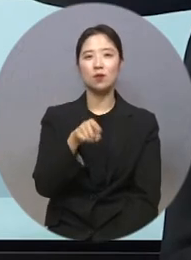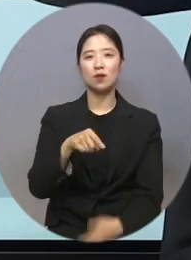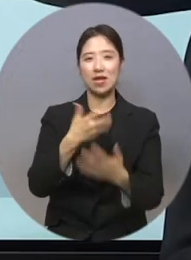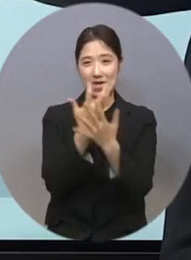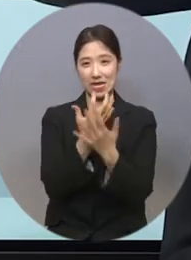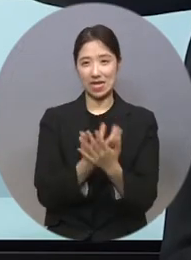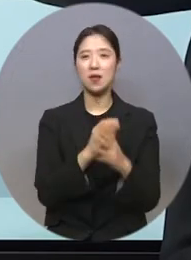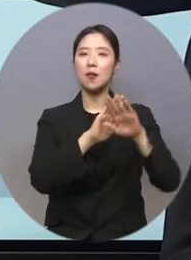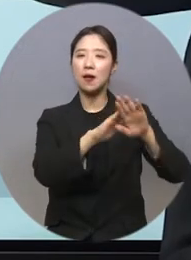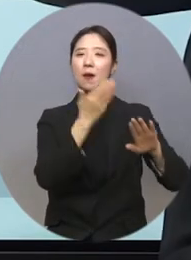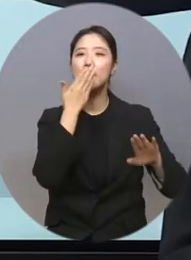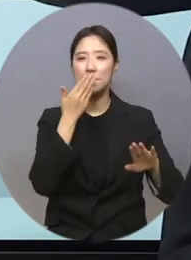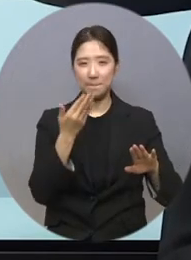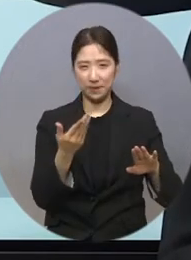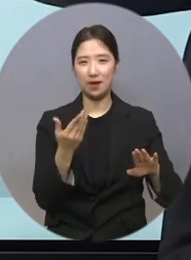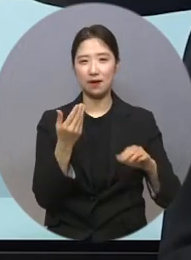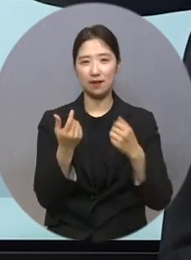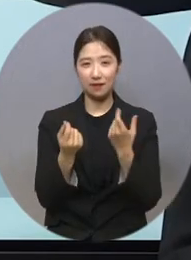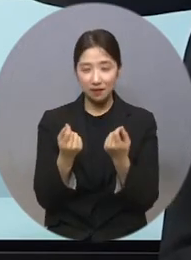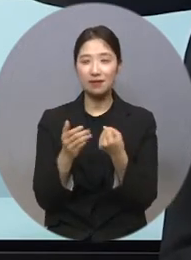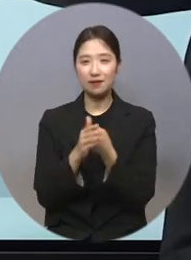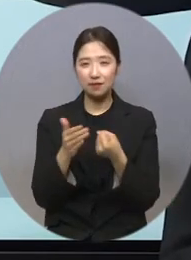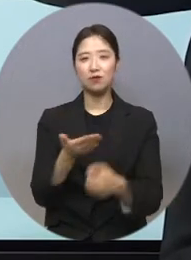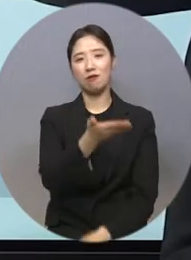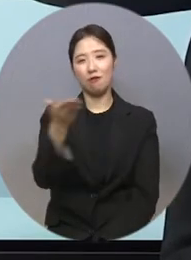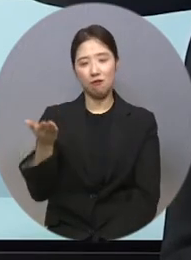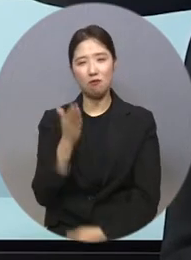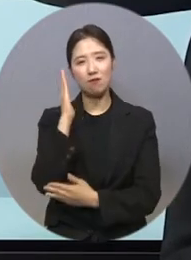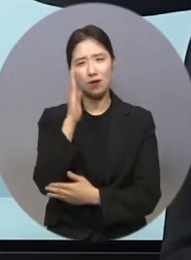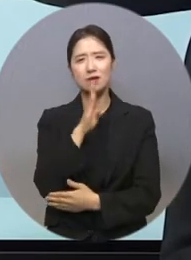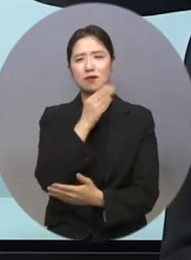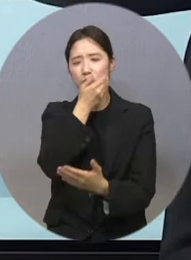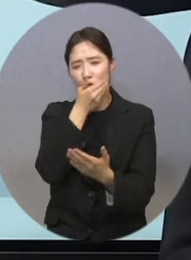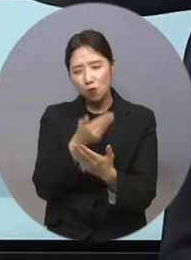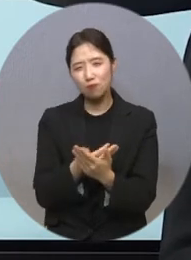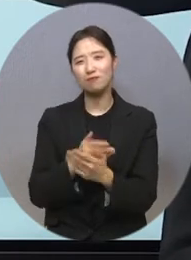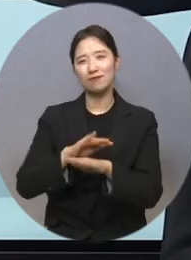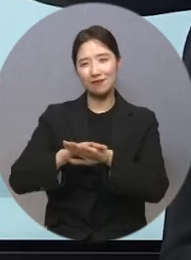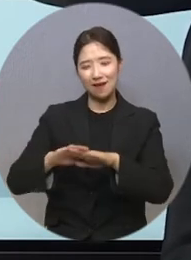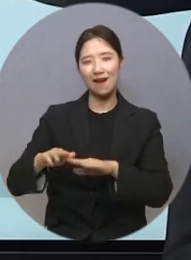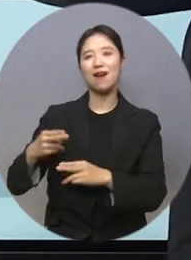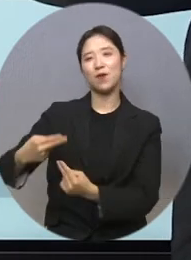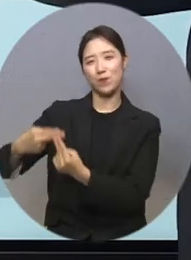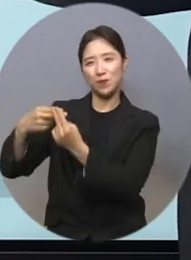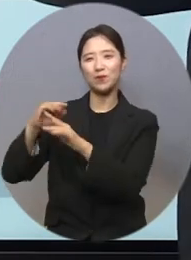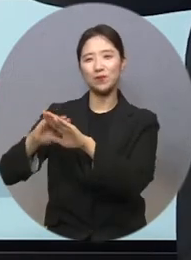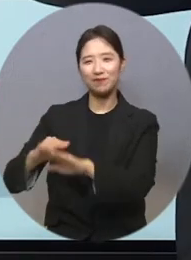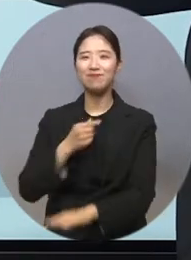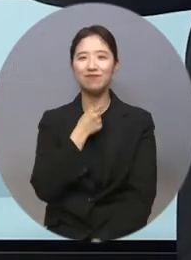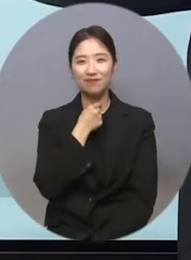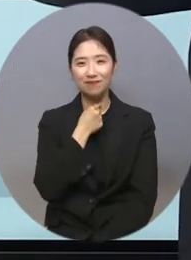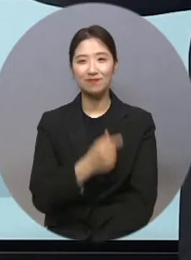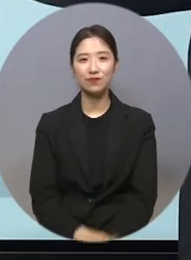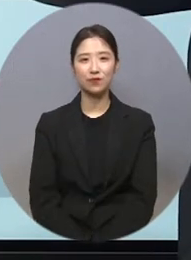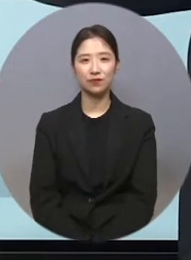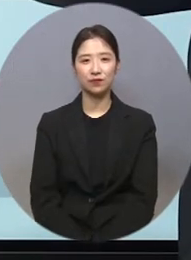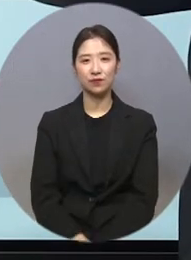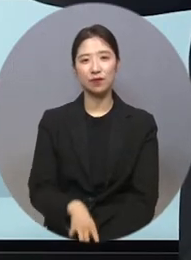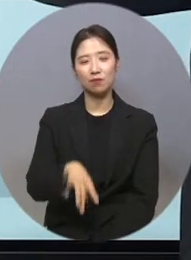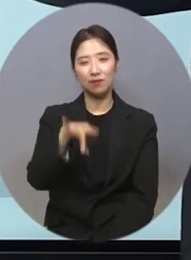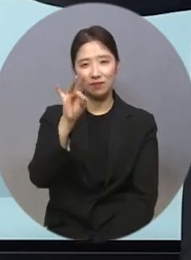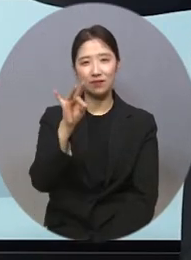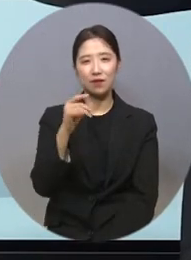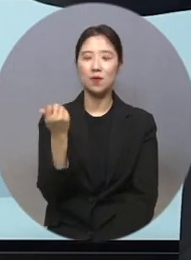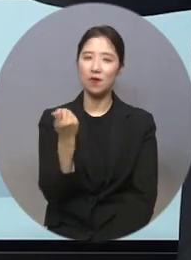수 있기 때문에 오늘 여러분들 얘기가 소중하게 좀 잘 쌓였으면 하는 그런 생각이 듭니다. 일단 이제 뭐